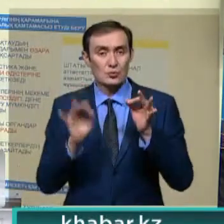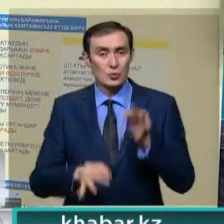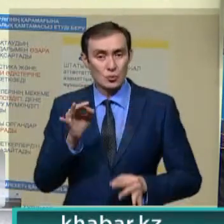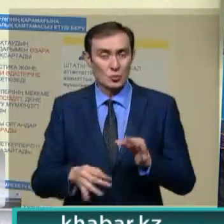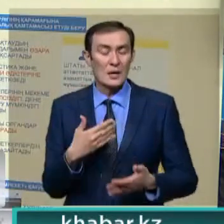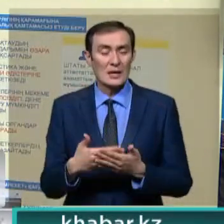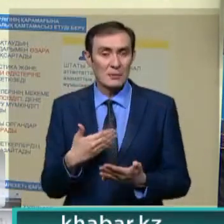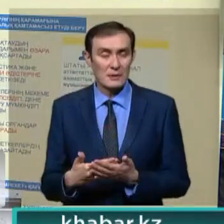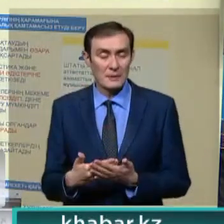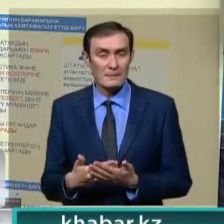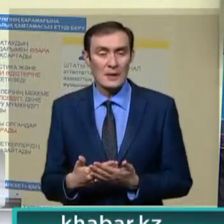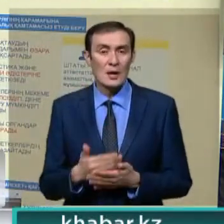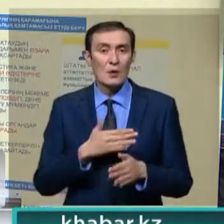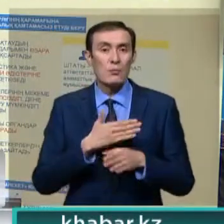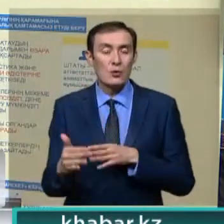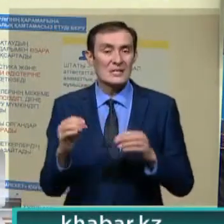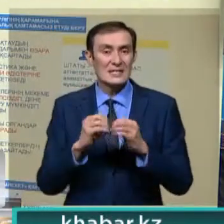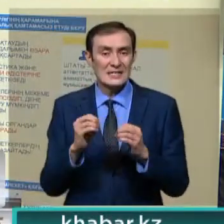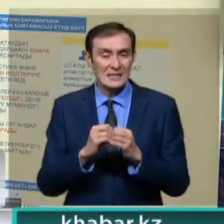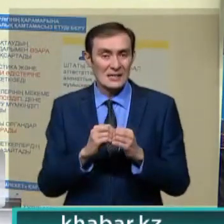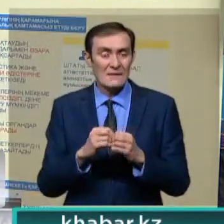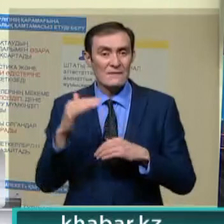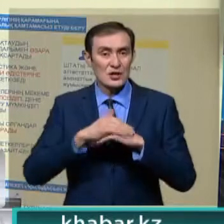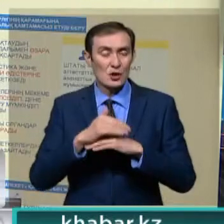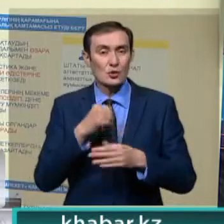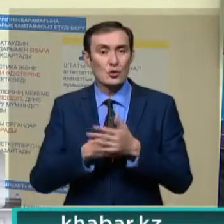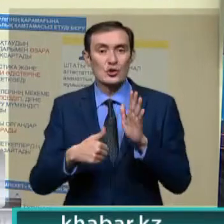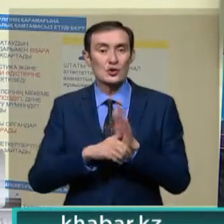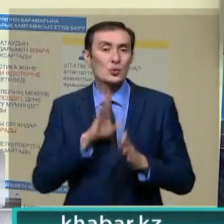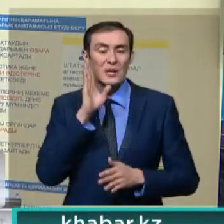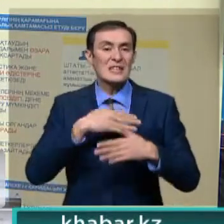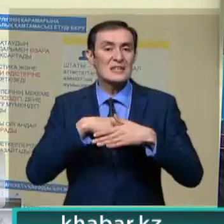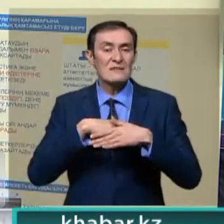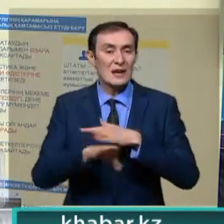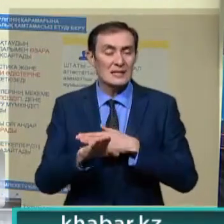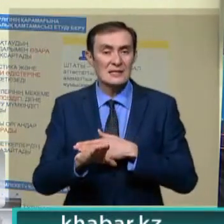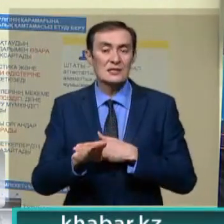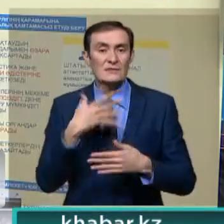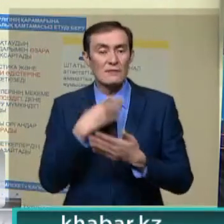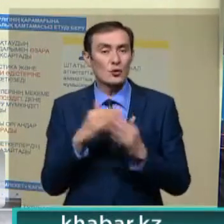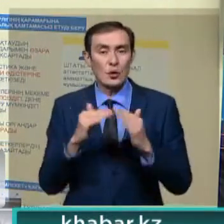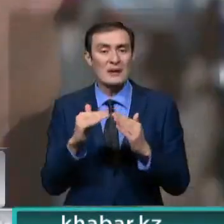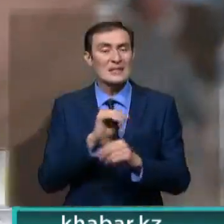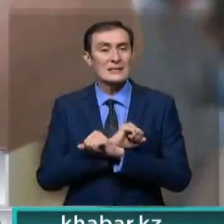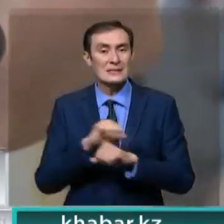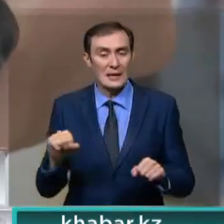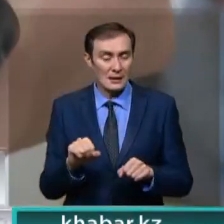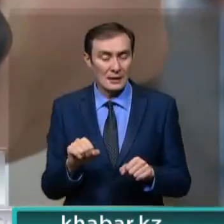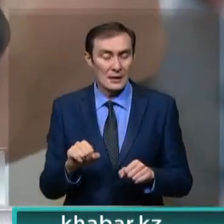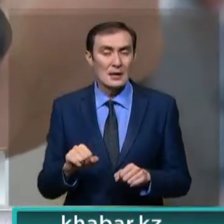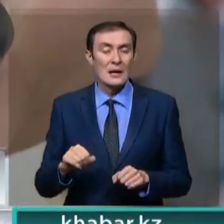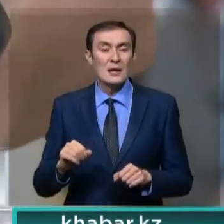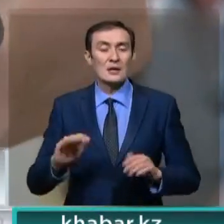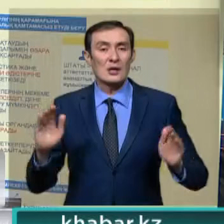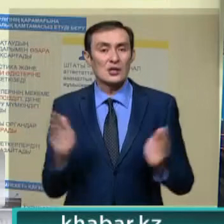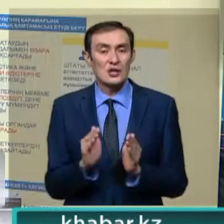допустим, после 10 до 6 утра нельзя выходить за пределы своего дома. Бывает ограничение,